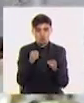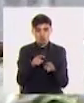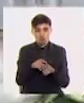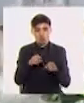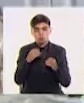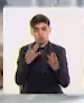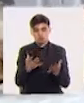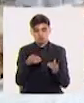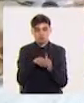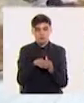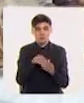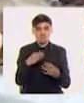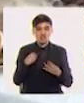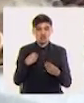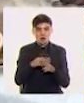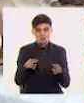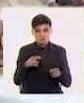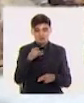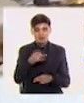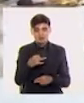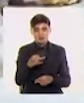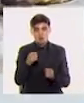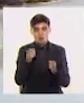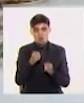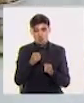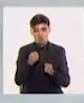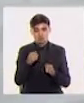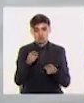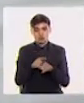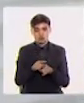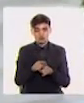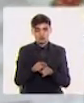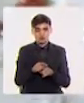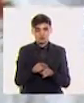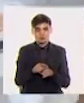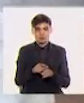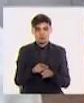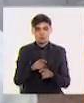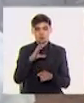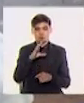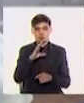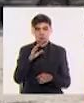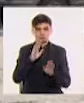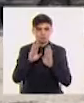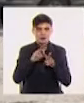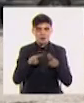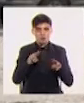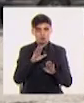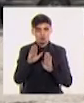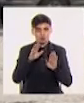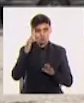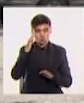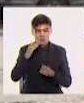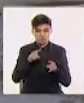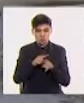ғана зат сақтайтын құралға айналған, ал тоңазытқыш сувенир ретінде тұр. Ал тапсырыс